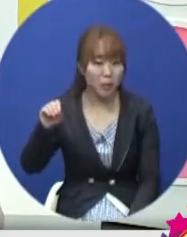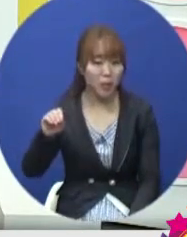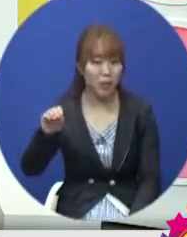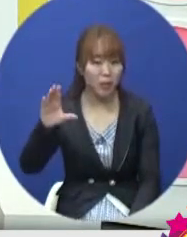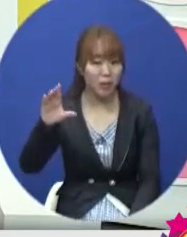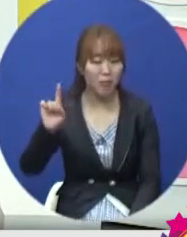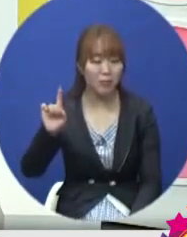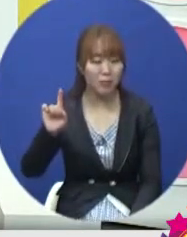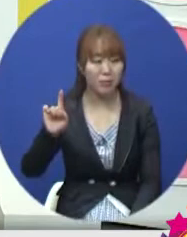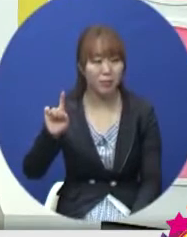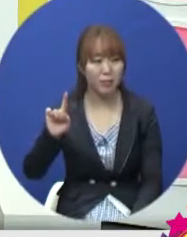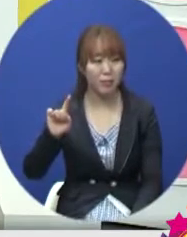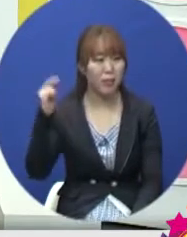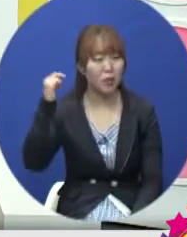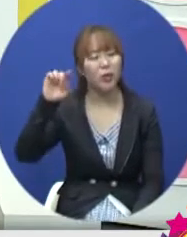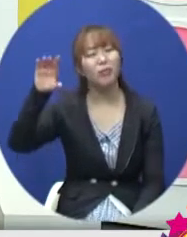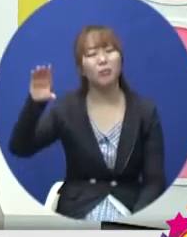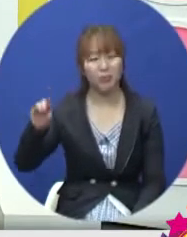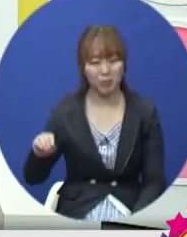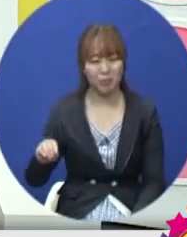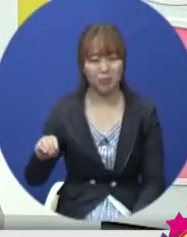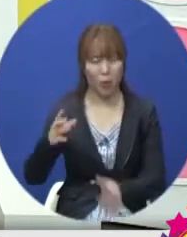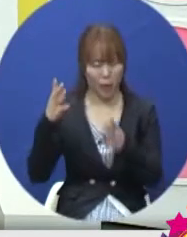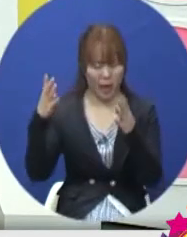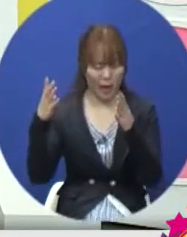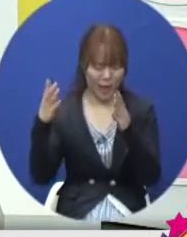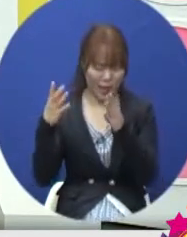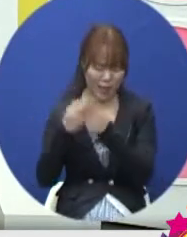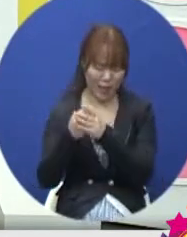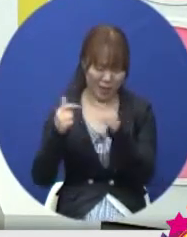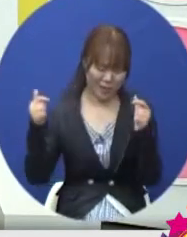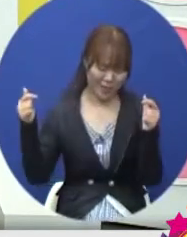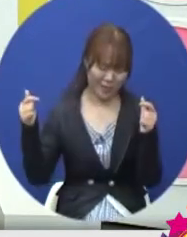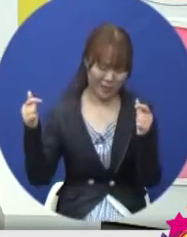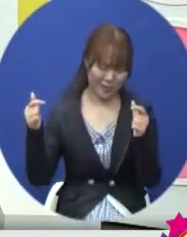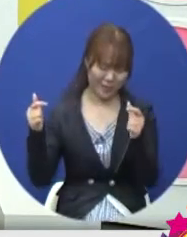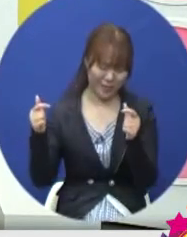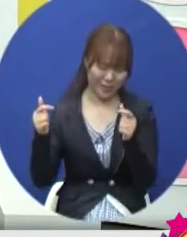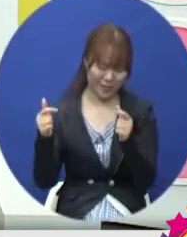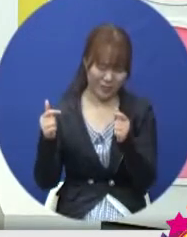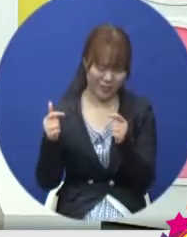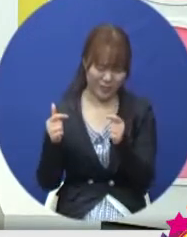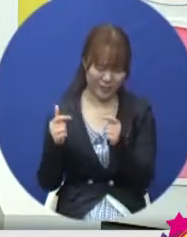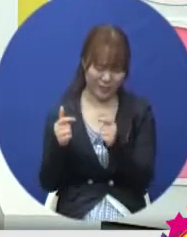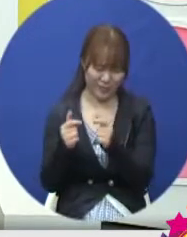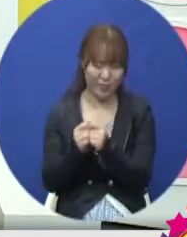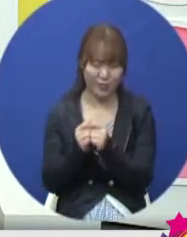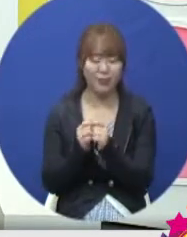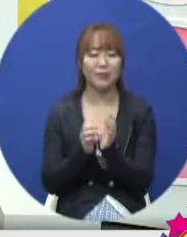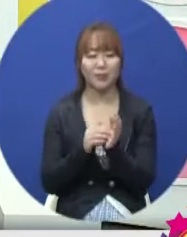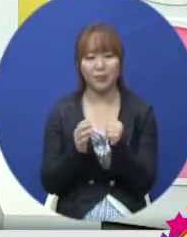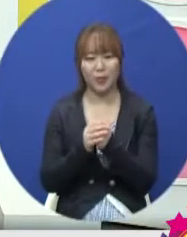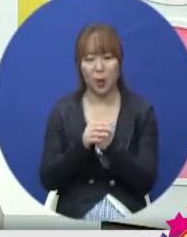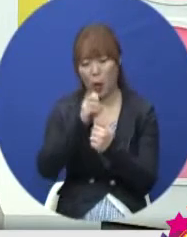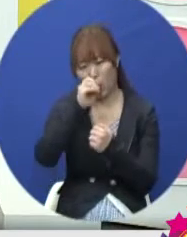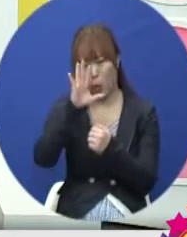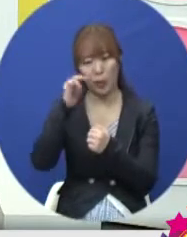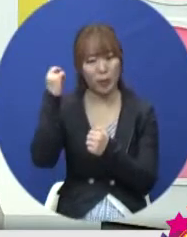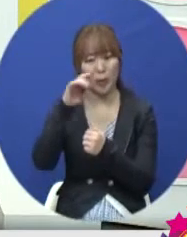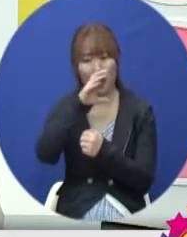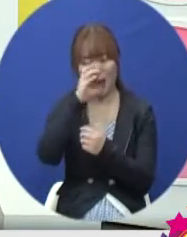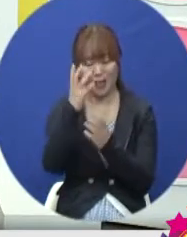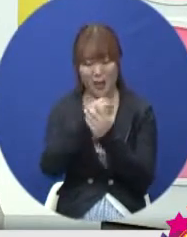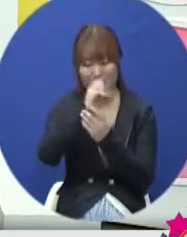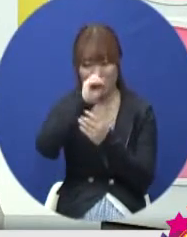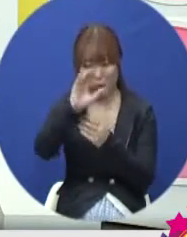키워놨어요? 아, 소리 줄였어요. 소리 완전히 줄여주세요. 완전히. 완전히 줄여주시고. 완전히 줄여요? 네. 네. 완전히 줄여야 돼요.